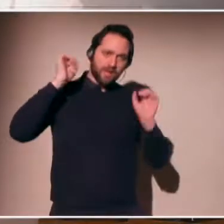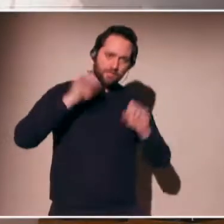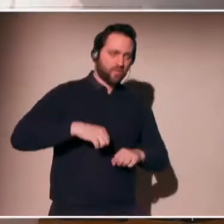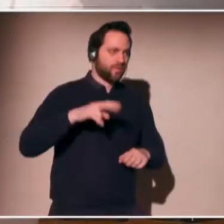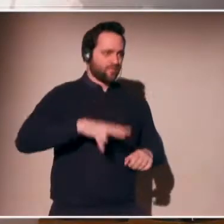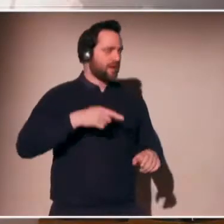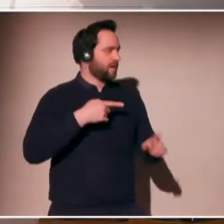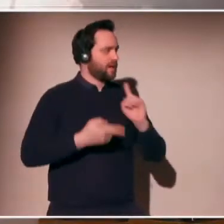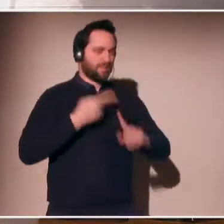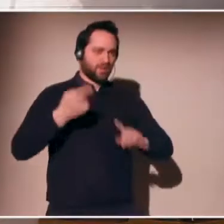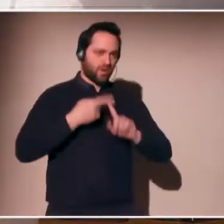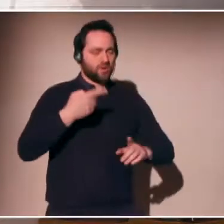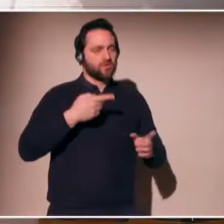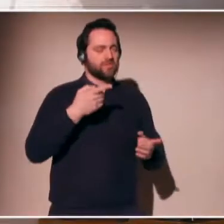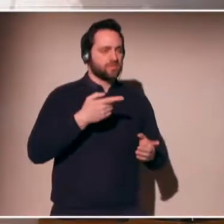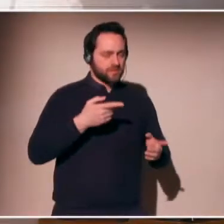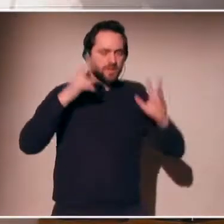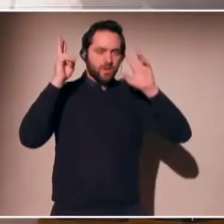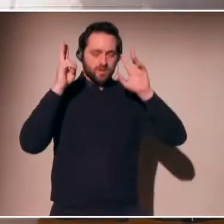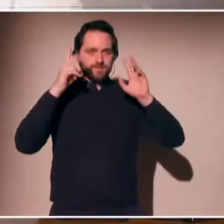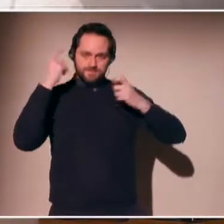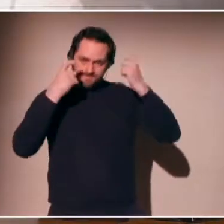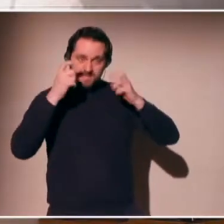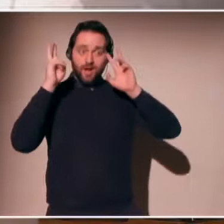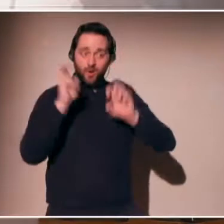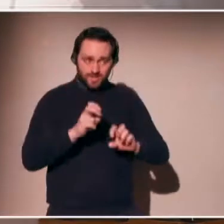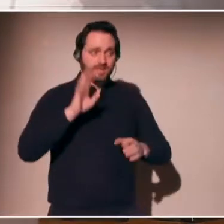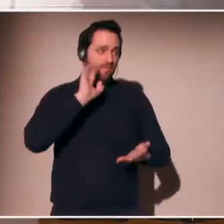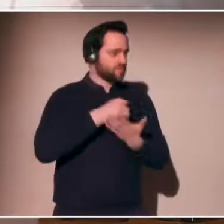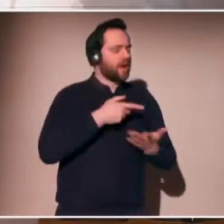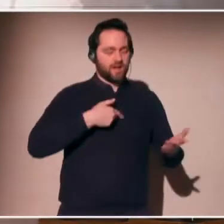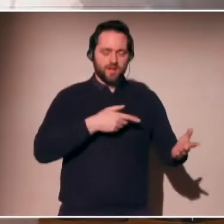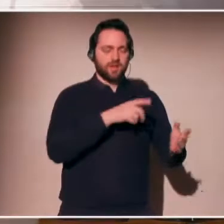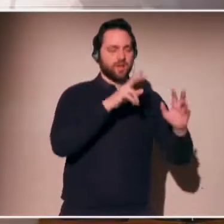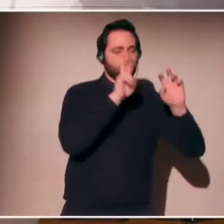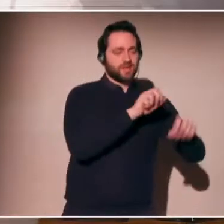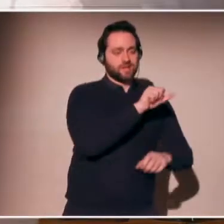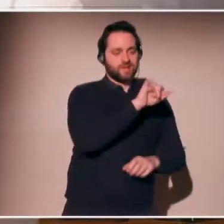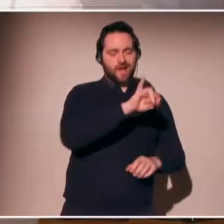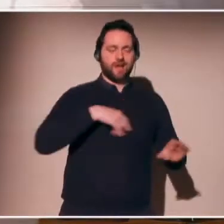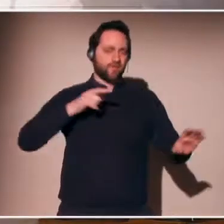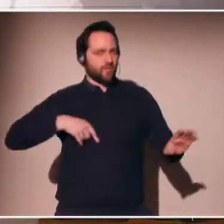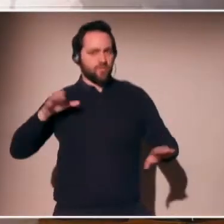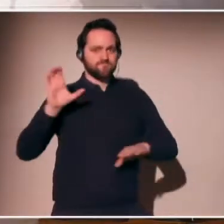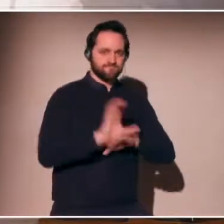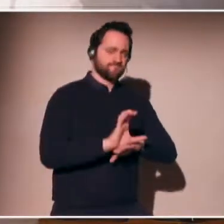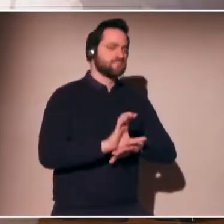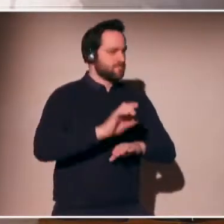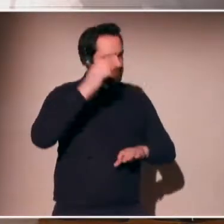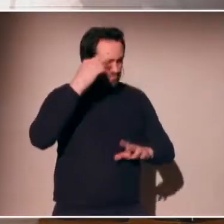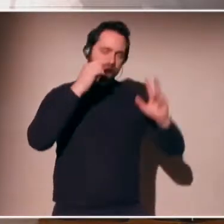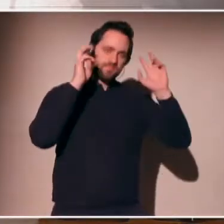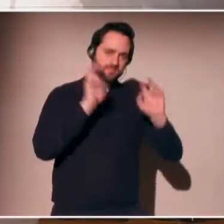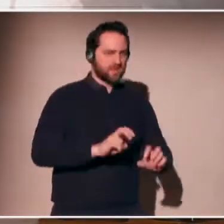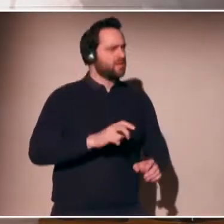de la recherche en IA. Alors, pour vous, quel rôle est-ce que la communauté de recherche